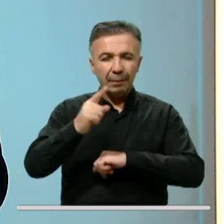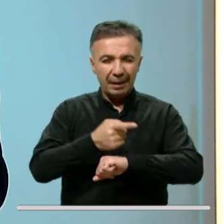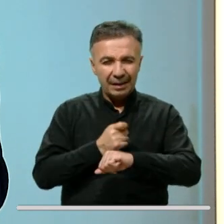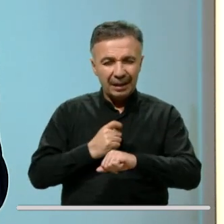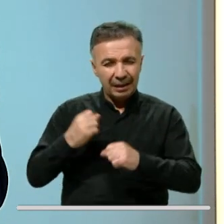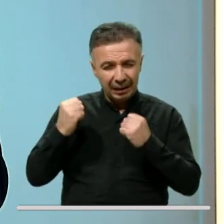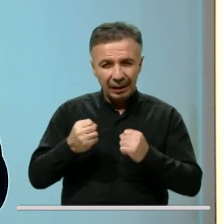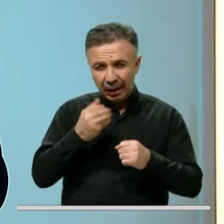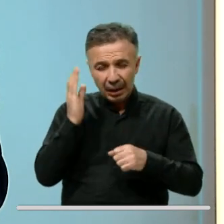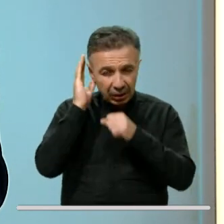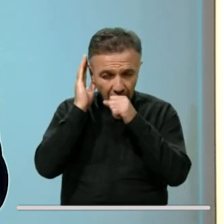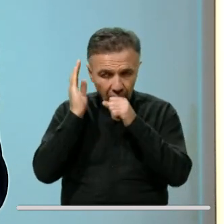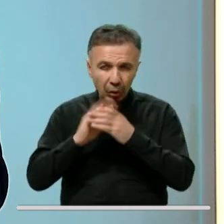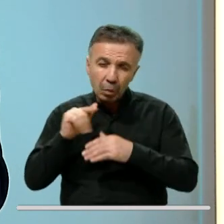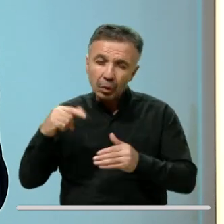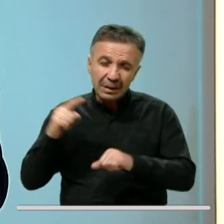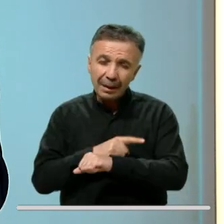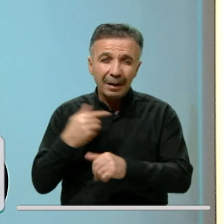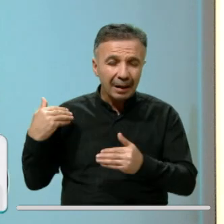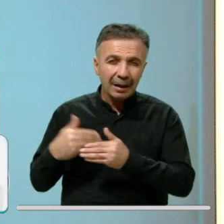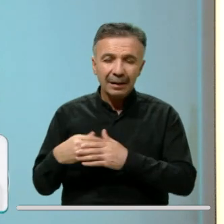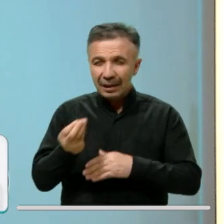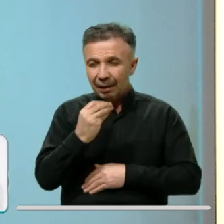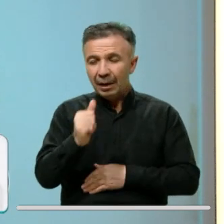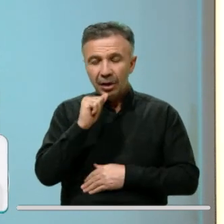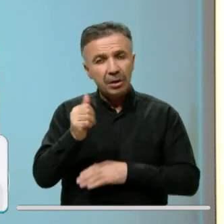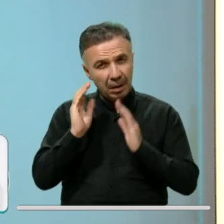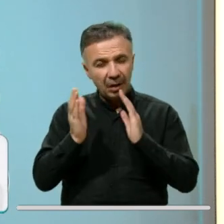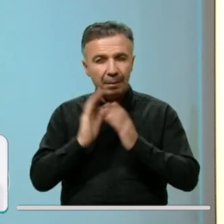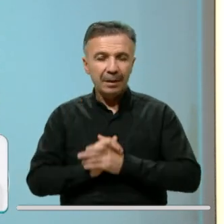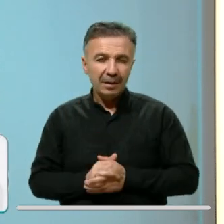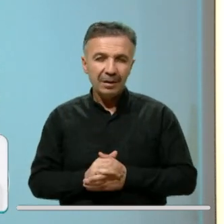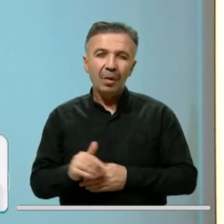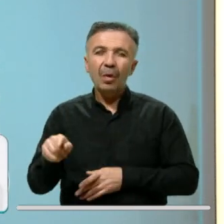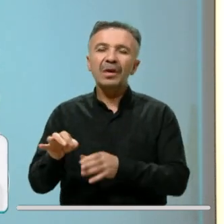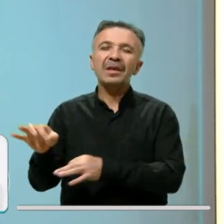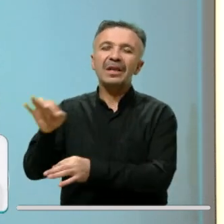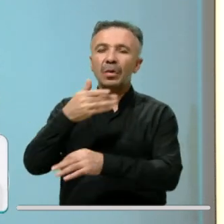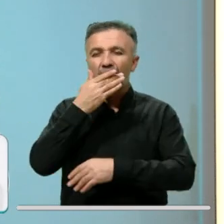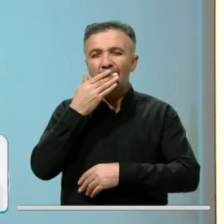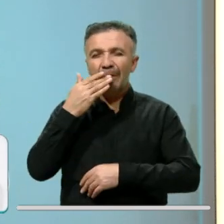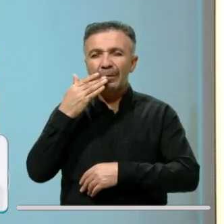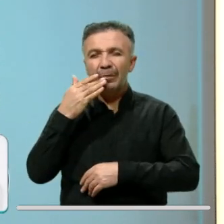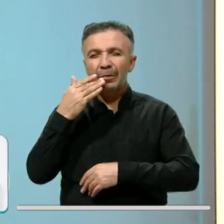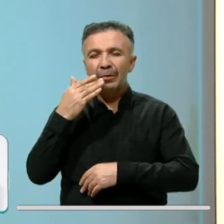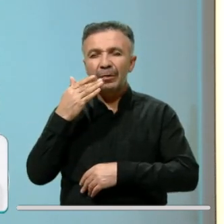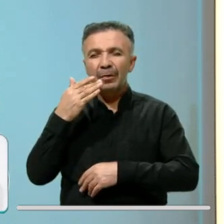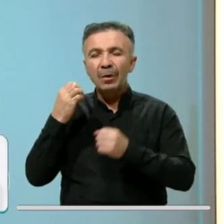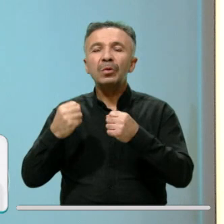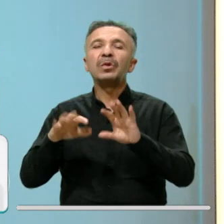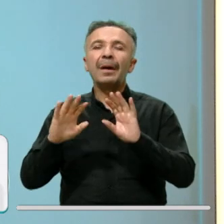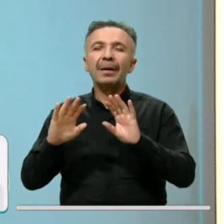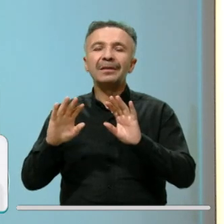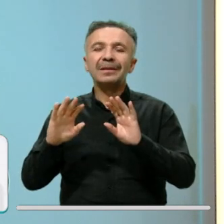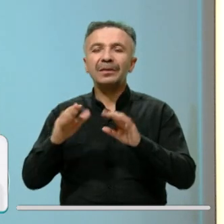Evet. Bu zamana kadar yeme ve içmeye devam ederse onların oruçları geçerli değildir. Yani onlar